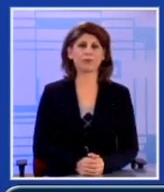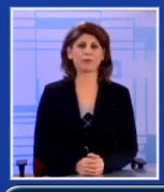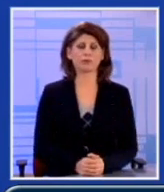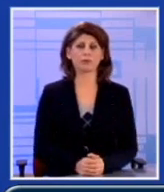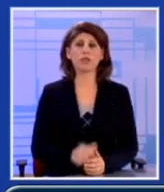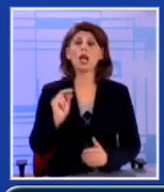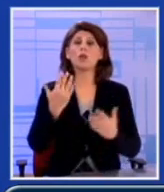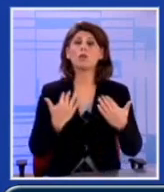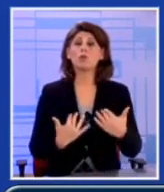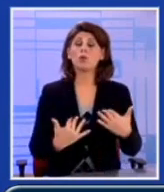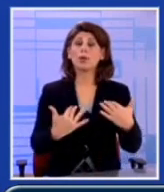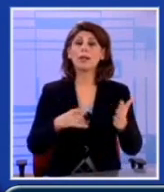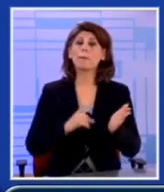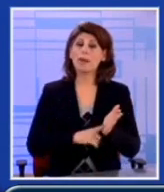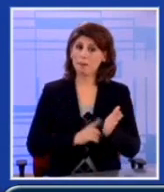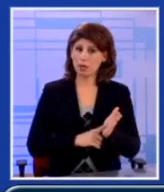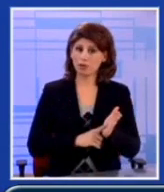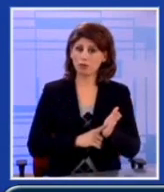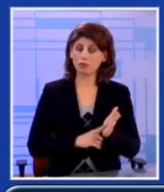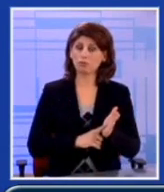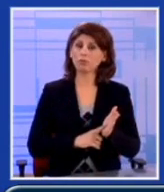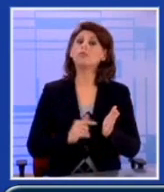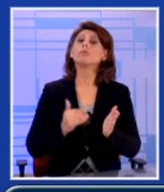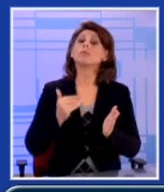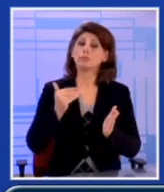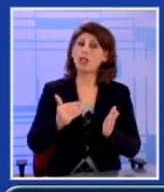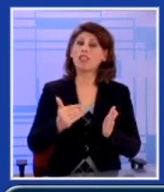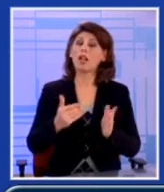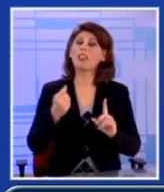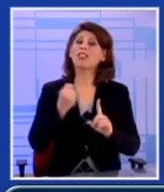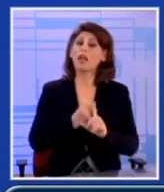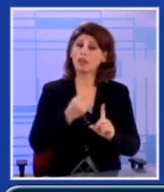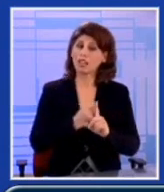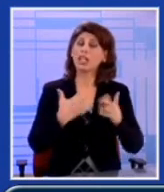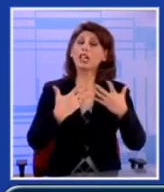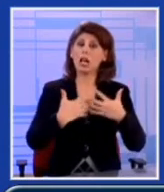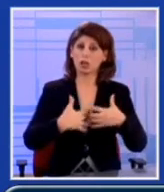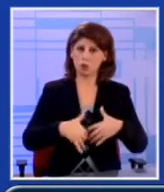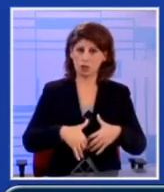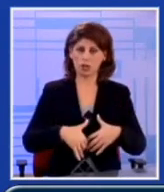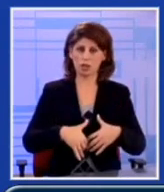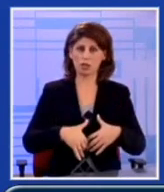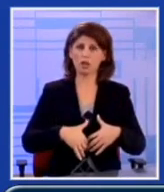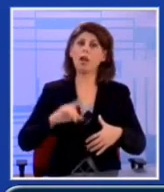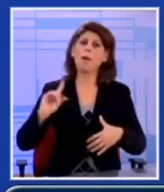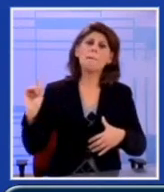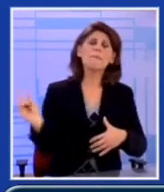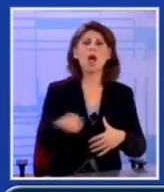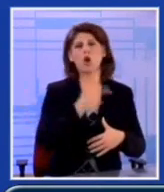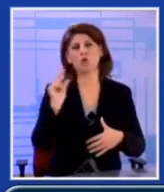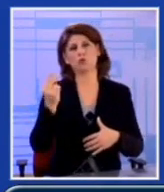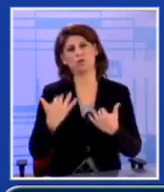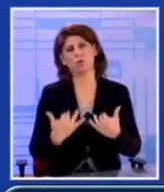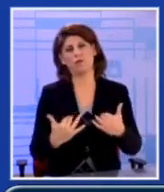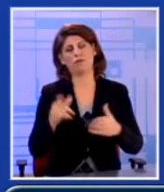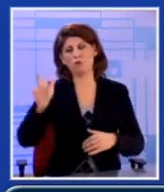η Βουλή πρέπει και θα διεκδικεί να λειτουργεί με όλους τους βουλευτές της.